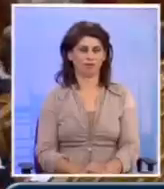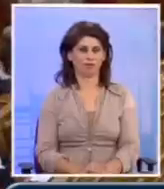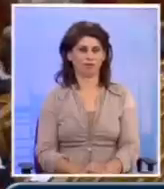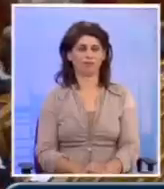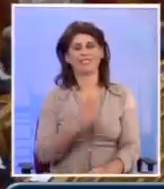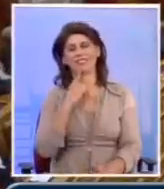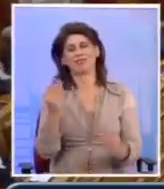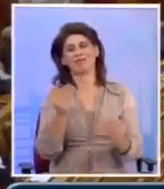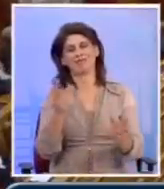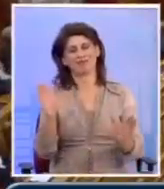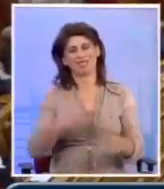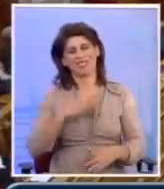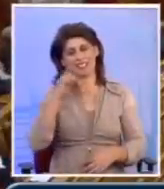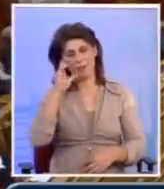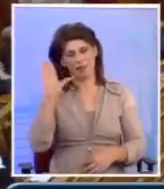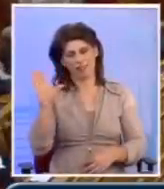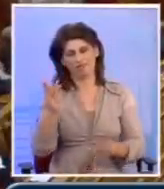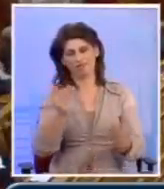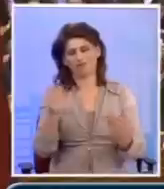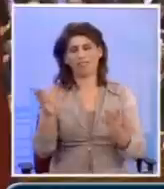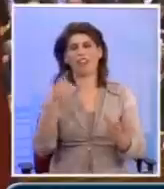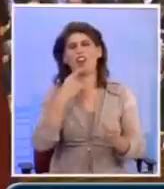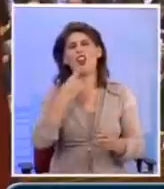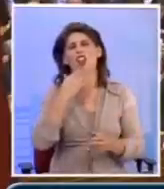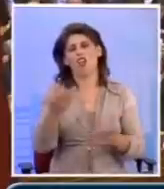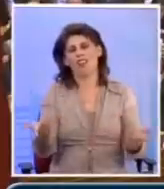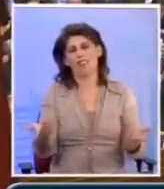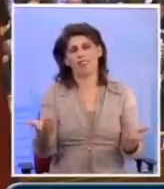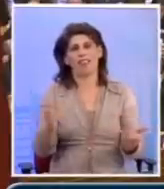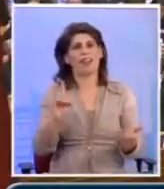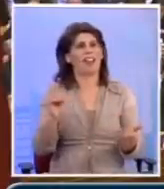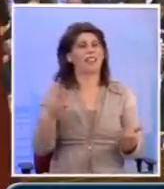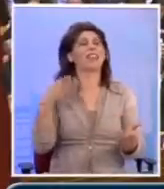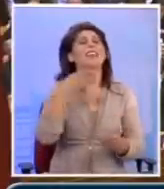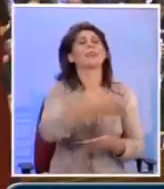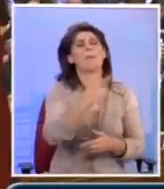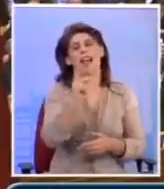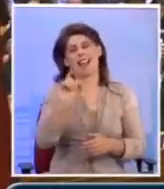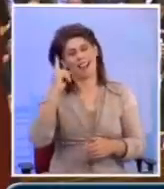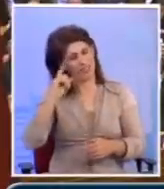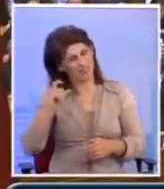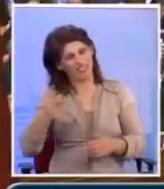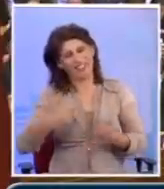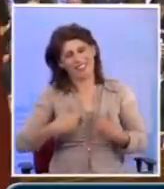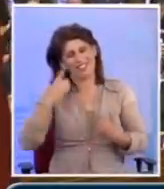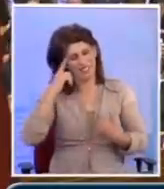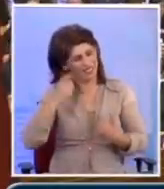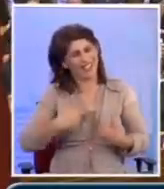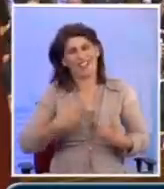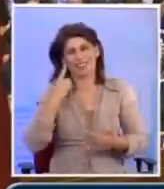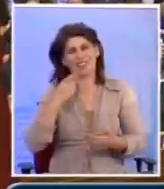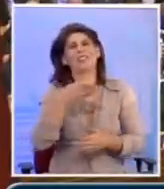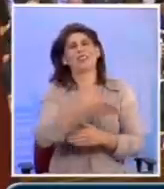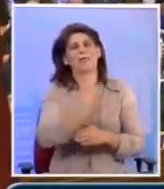Σχήμα λόγου είναι, κύριε Σαμαρά. Σχήμα λόγου είναι, κύριε Σαμαρά. Το ξέρω ότι δεν έχετε πάει στις Κάνες. Το ξέρετε. Το ξέρω.